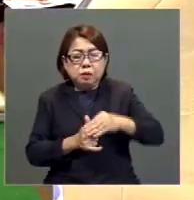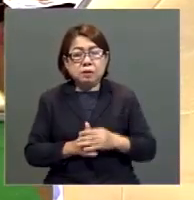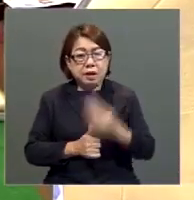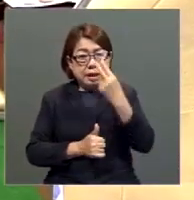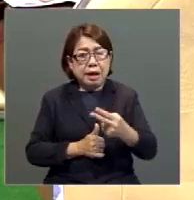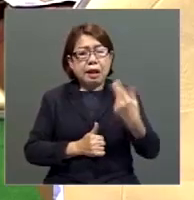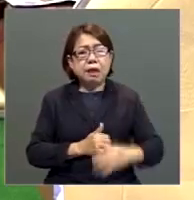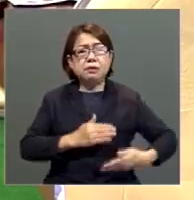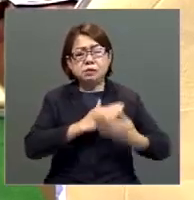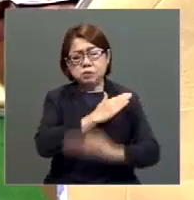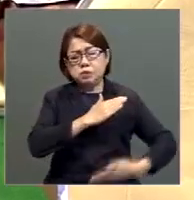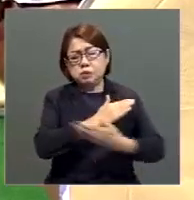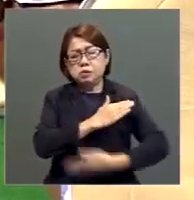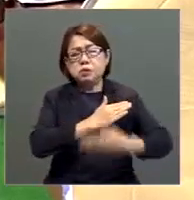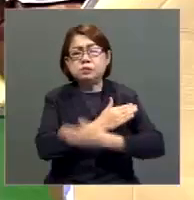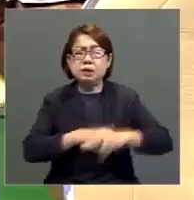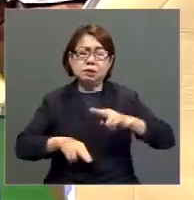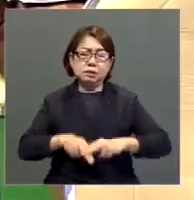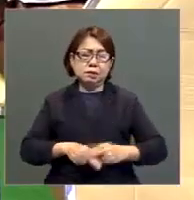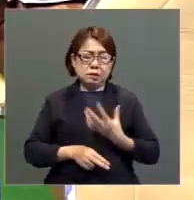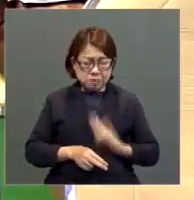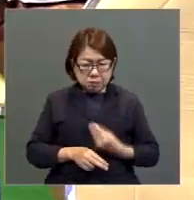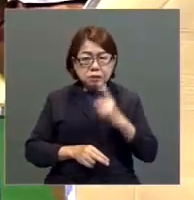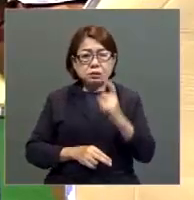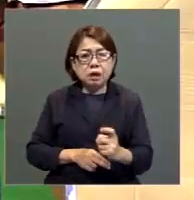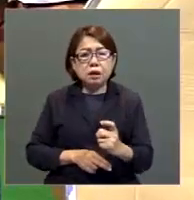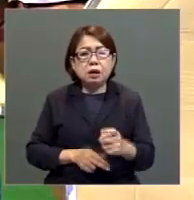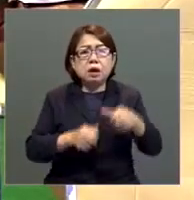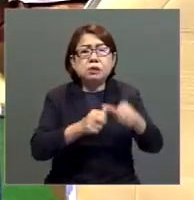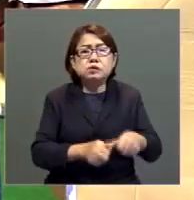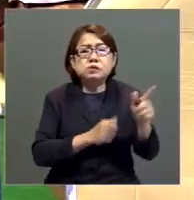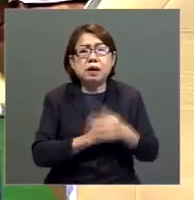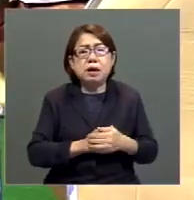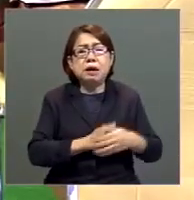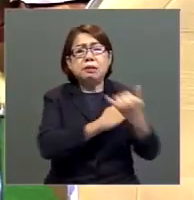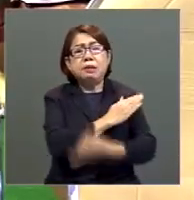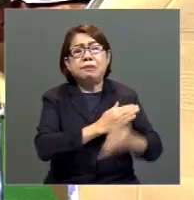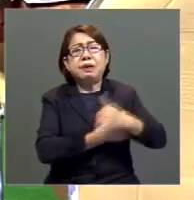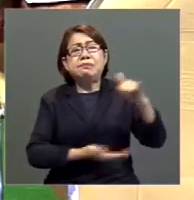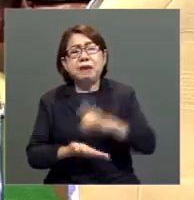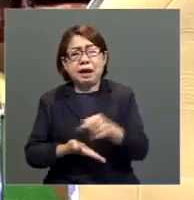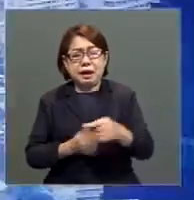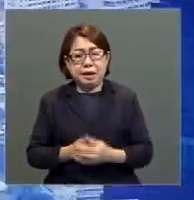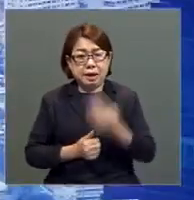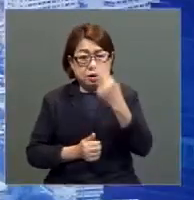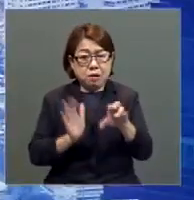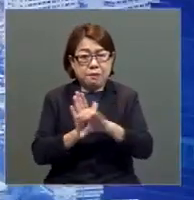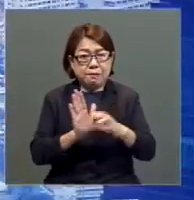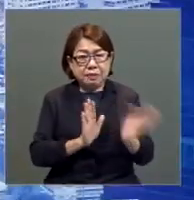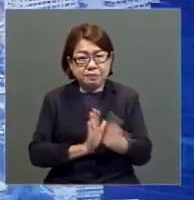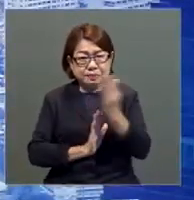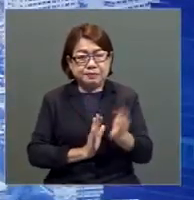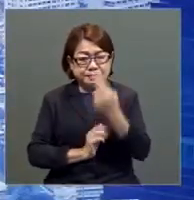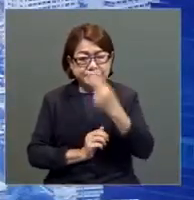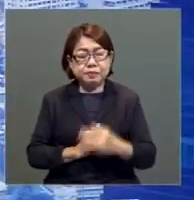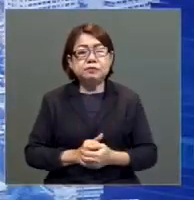ไฟนะครับเดินทางกลับมาจากต่างประเทศนะครับเราจะเห็นนะครับในสไลด์ถัดไปก็จะบอกว่านี่เองครับ